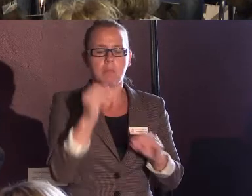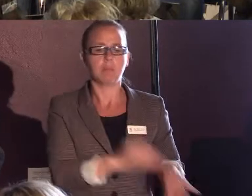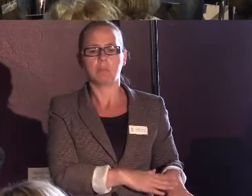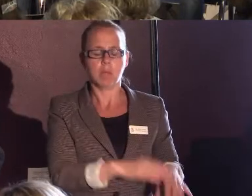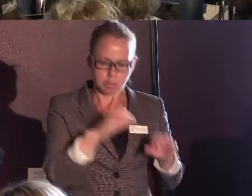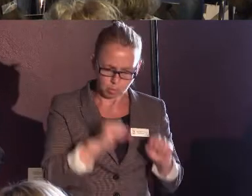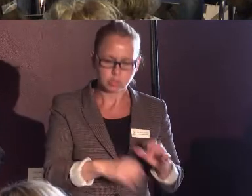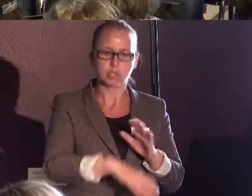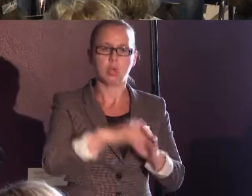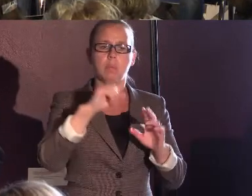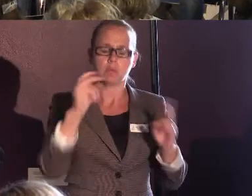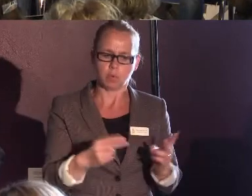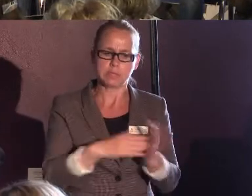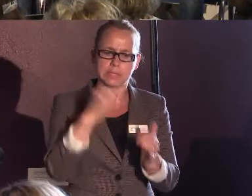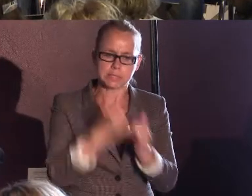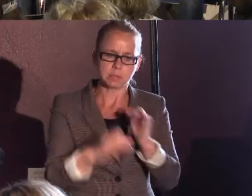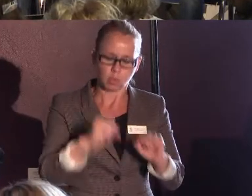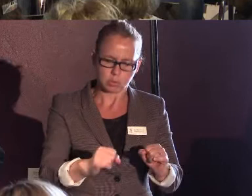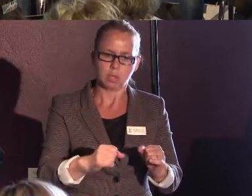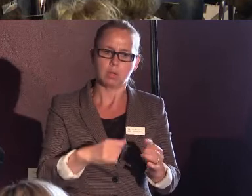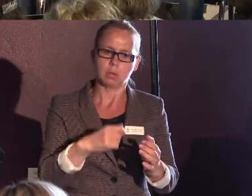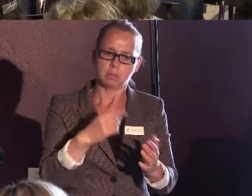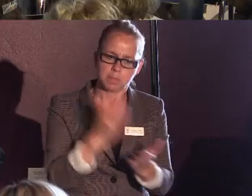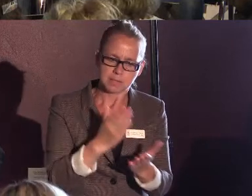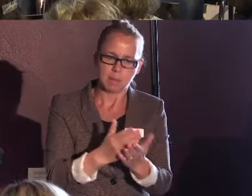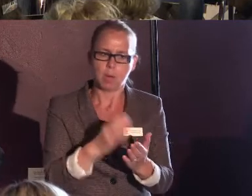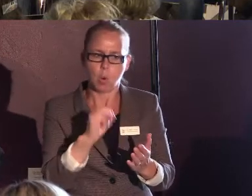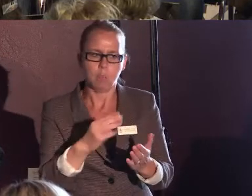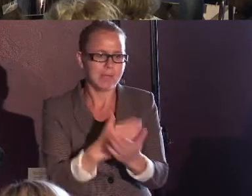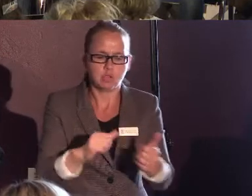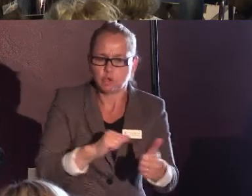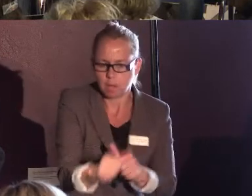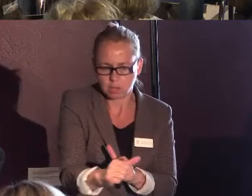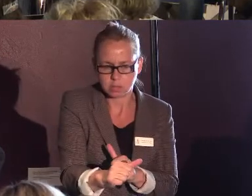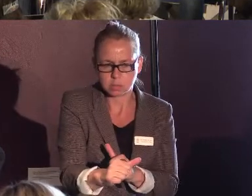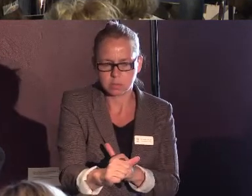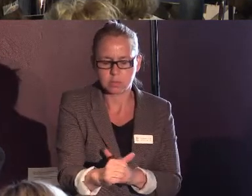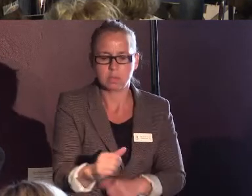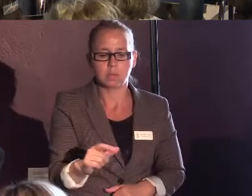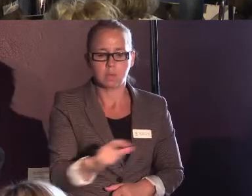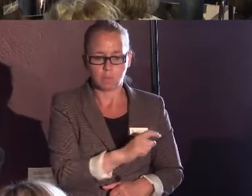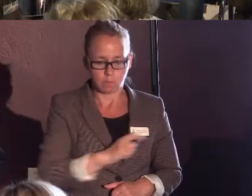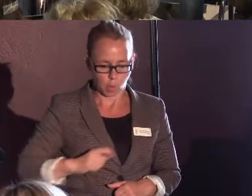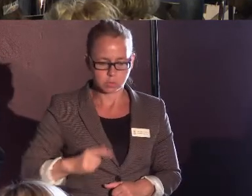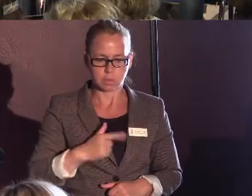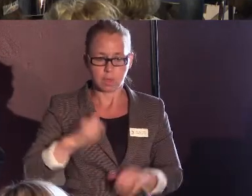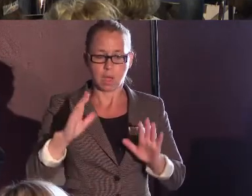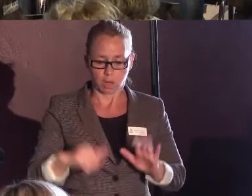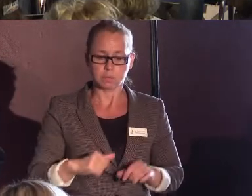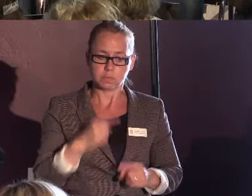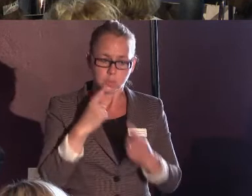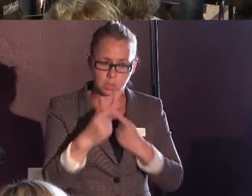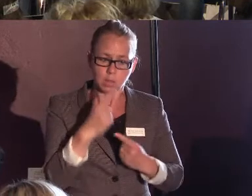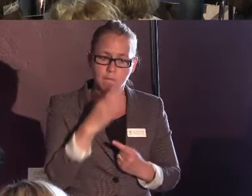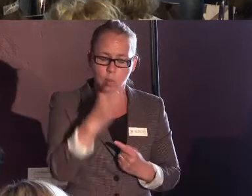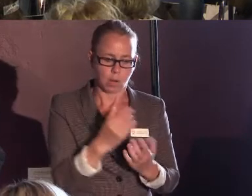kommer förr eller senare att komma upp på bordet när man är oenig. Och i vårt fall så har vi haft den frågan uppe och